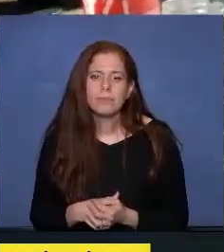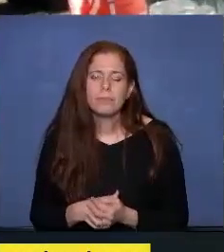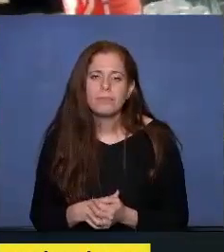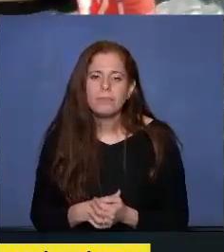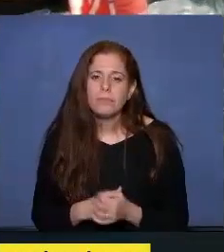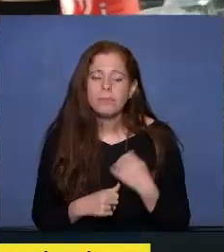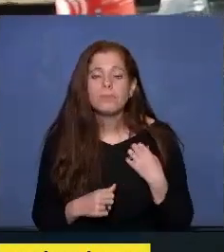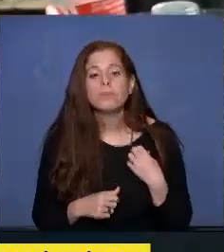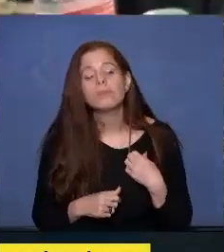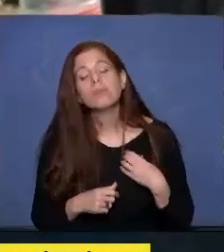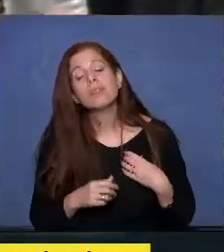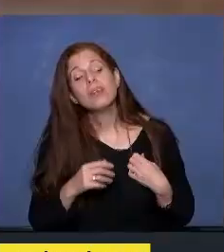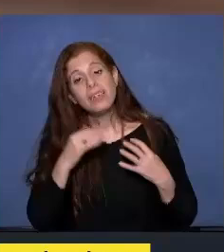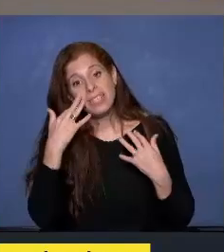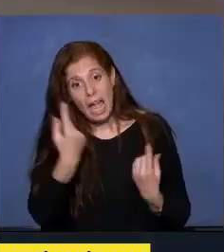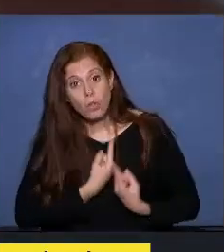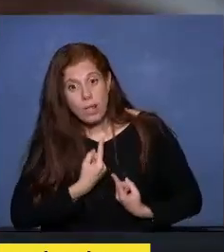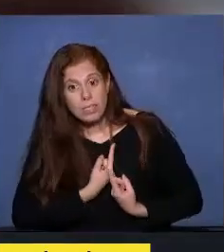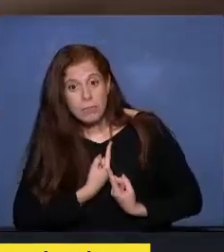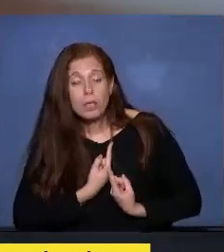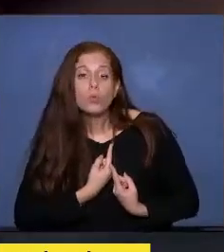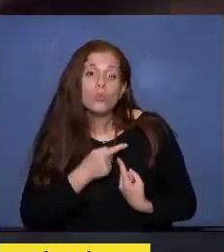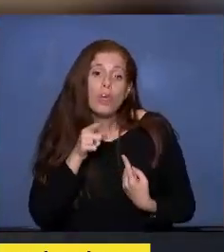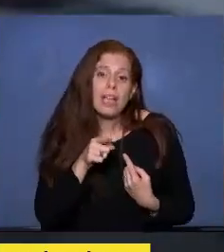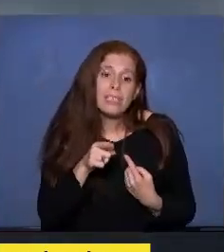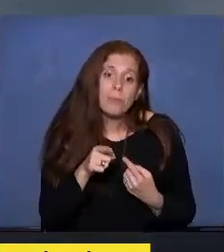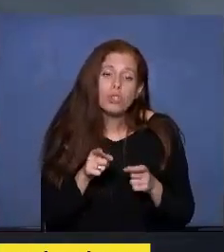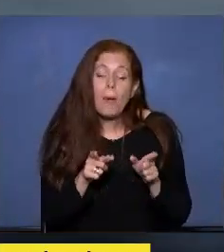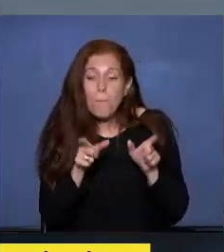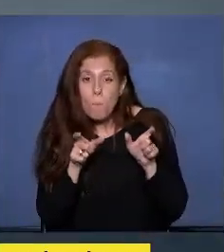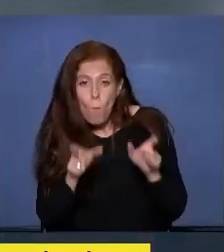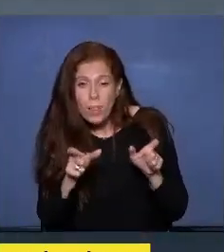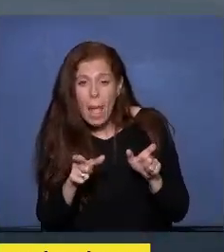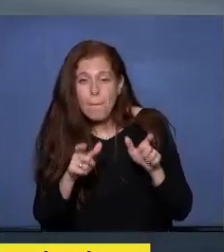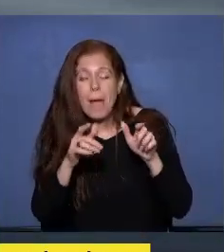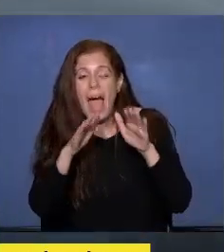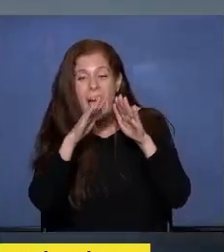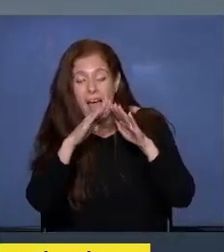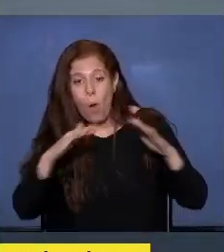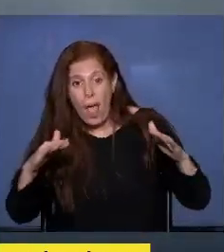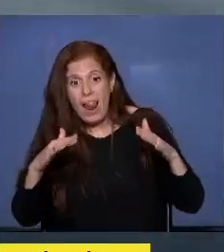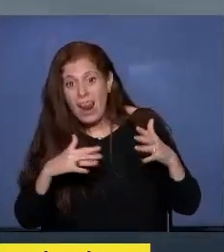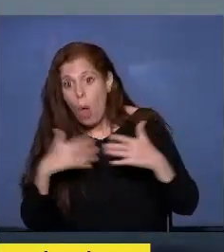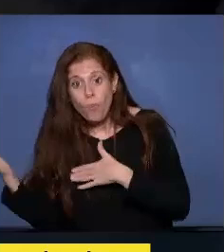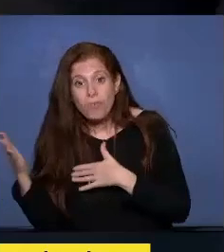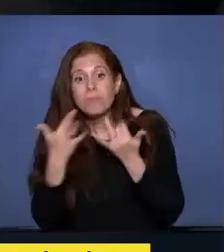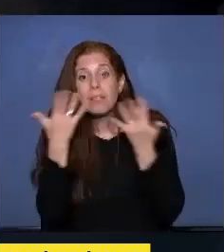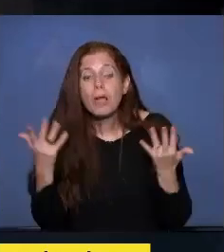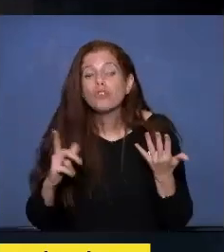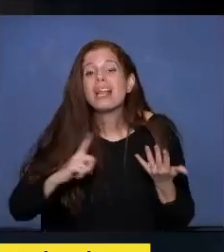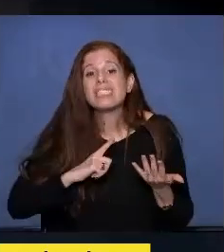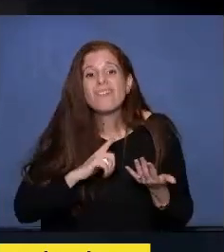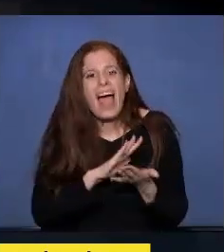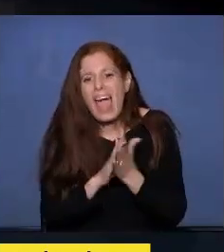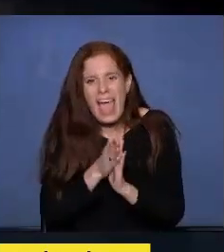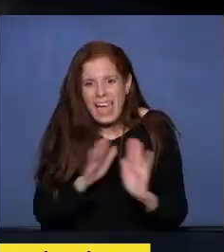עכשיו, תיארנו לעצמנו שלצהל יש שקי פקל, אז זה מה שמונע מהאוהל העוף, זה המשקל. אוקיי. מה הסתבר? מסתבר שלצבא אין שקי פקל, אז החלטנו